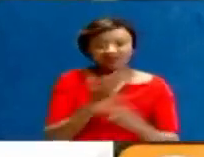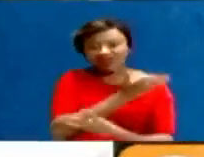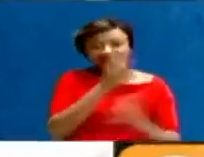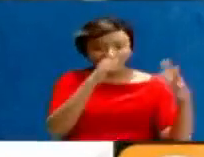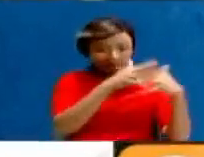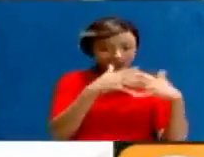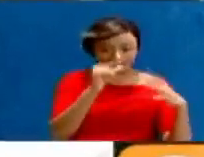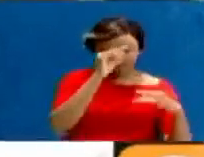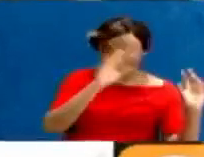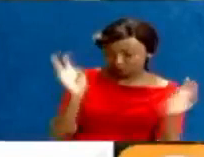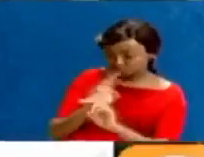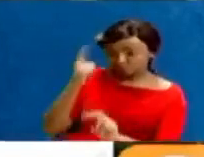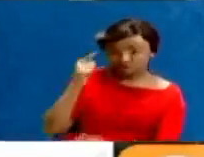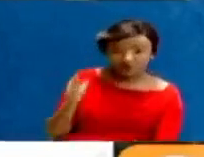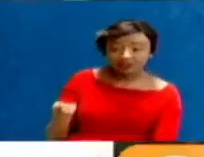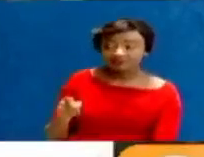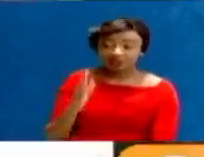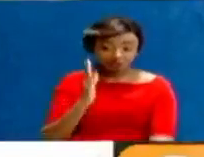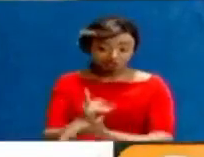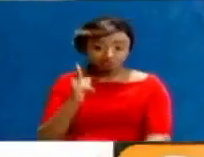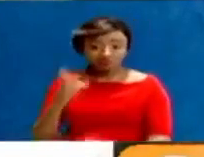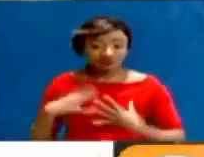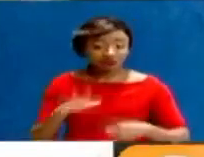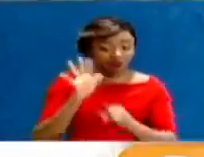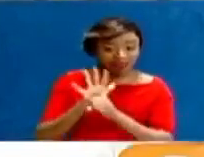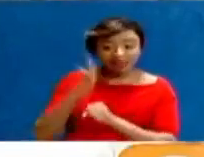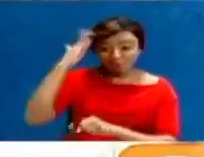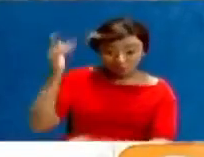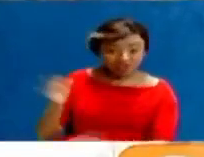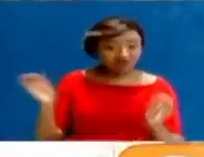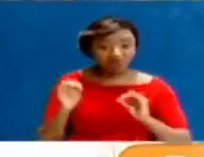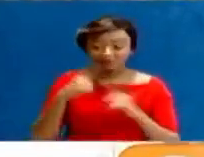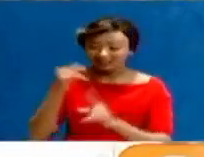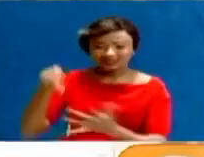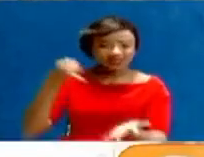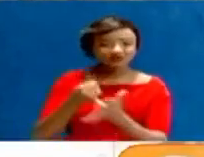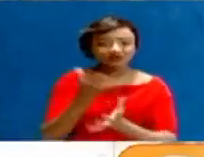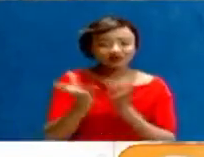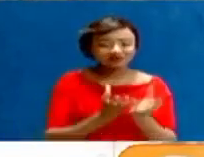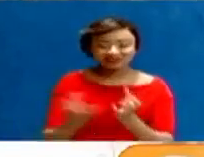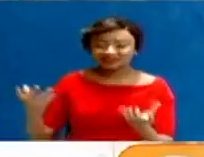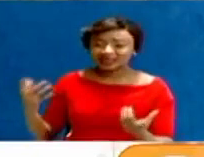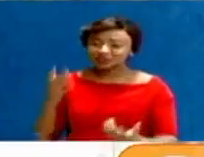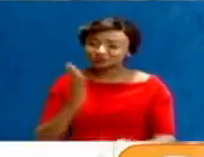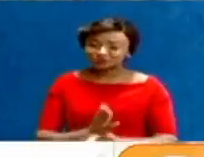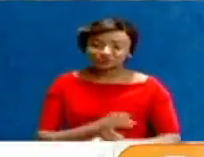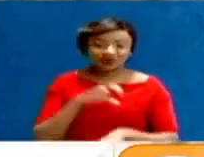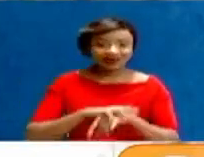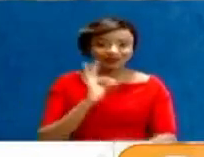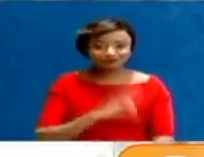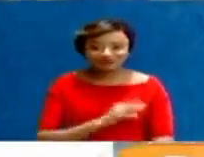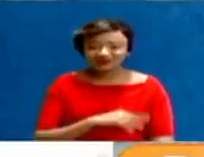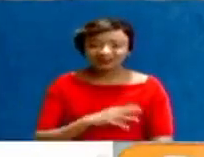Marekani. Abubakar Mansur, japo hajafahamika na wengi, anaaminika kujihusisha na biashara hizo haramu ambazo zimempa thamani ya shilingi